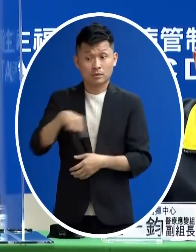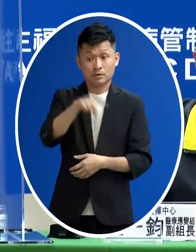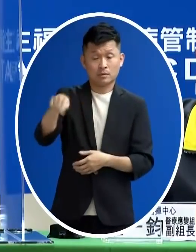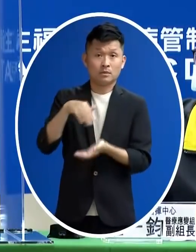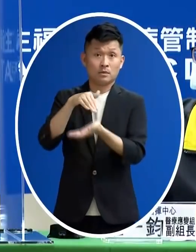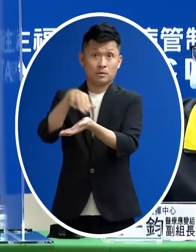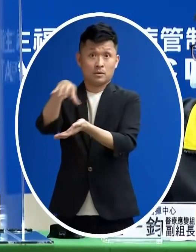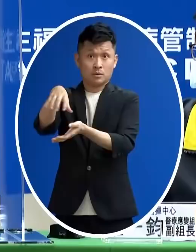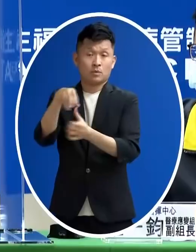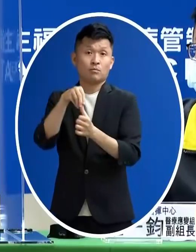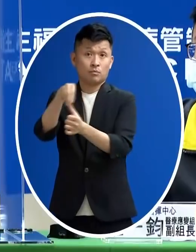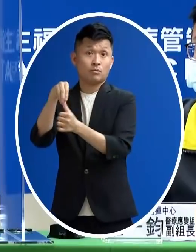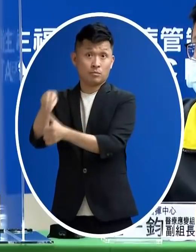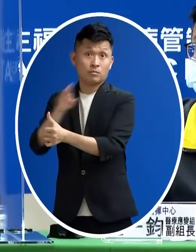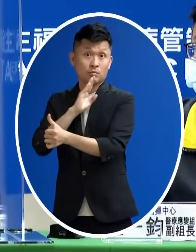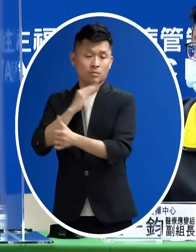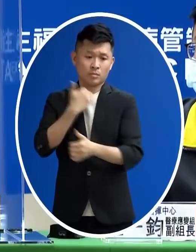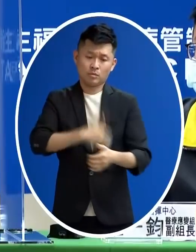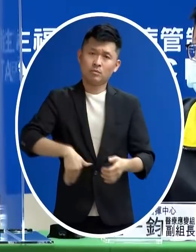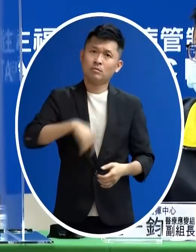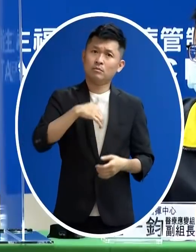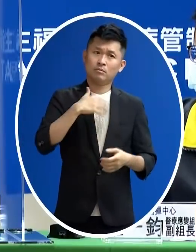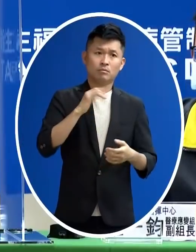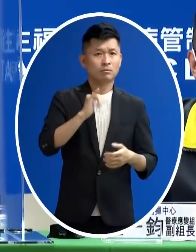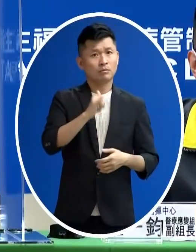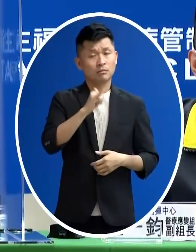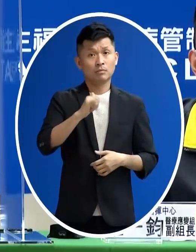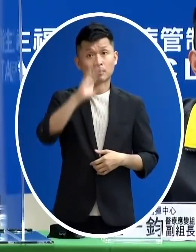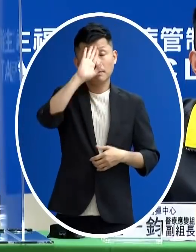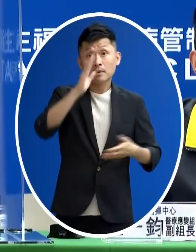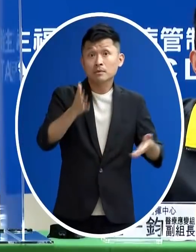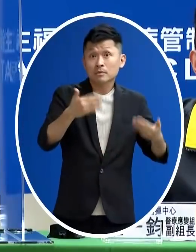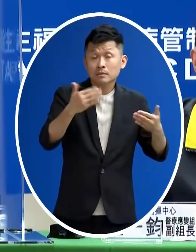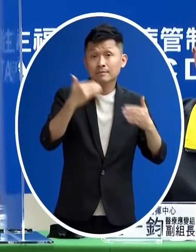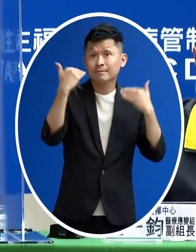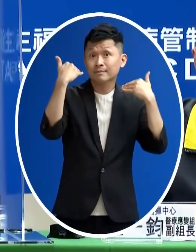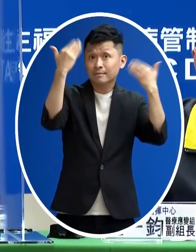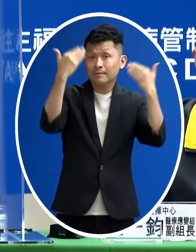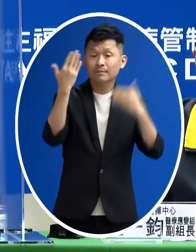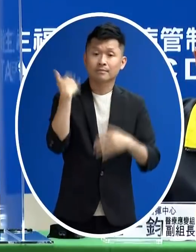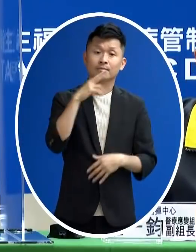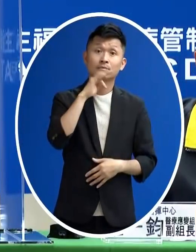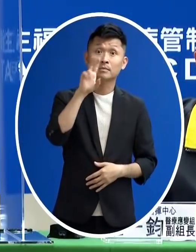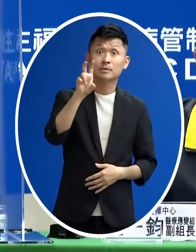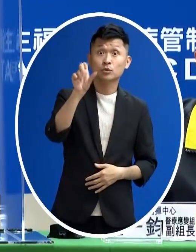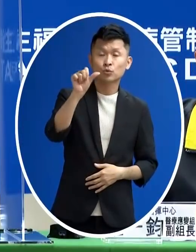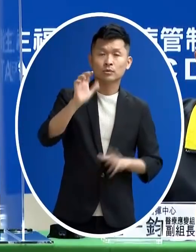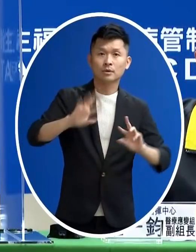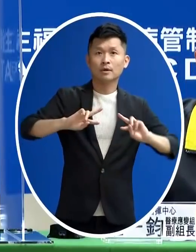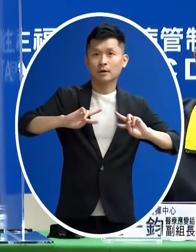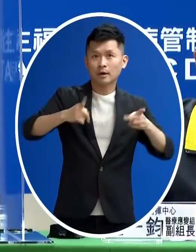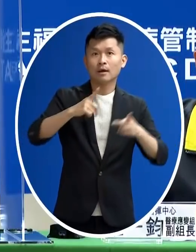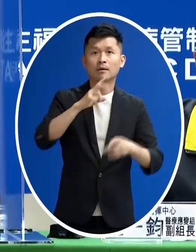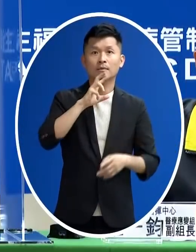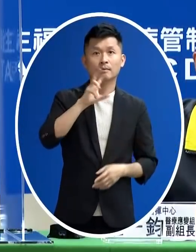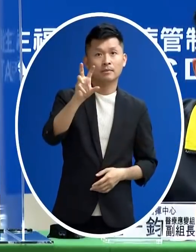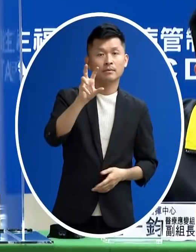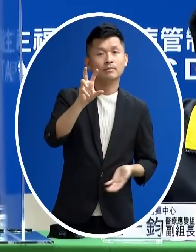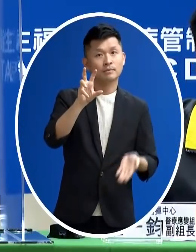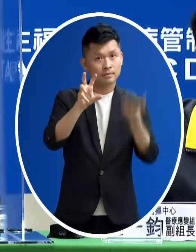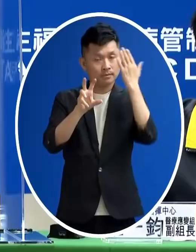医院去，那没有症状跟轻症的成人哈，那以前是75岁，现在修订成80岁以